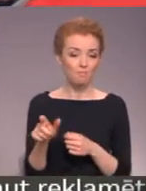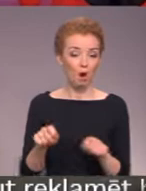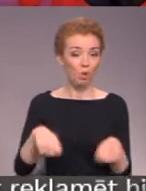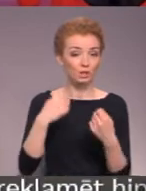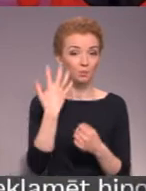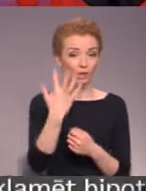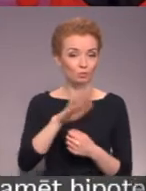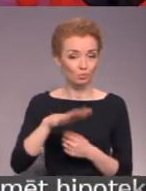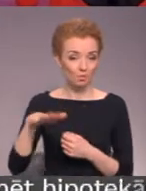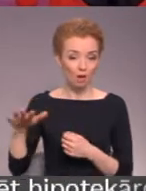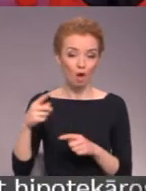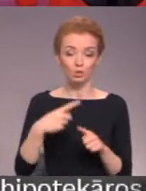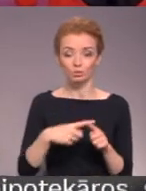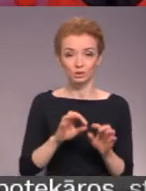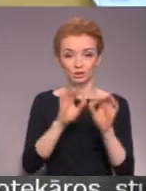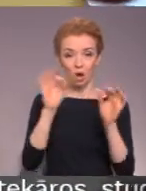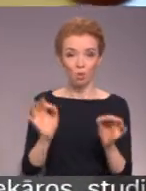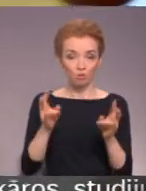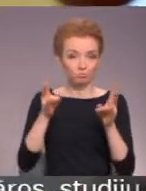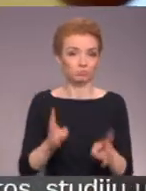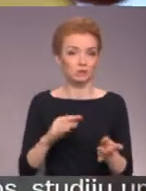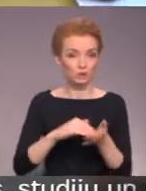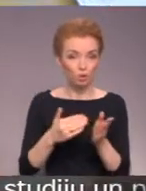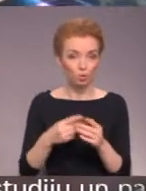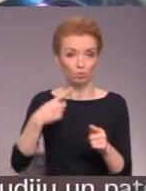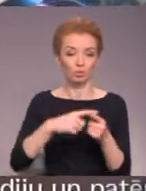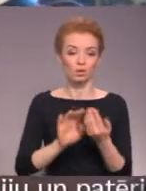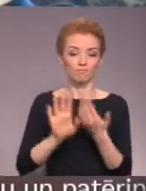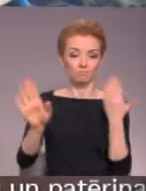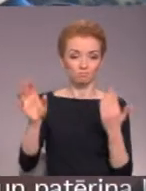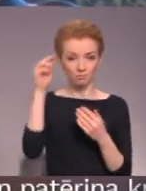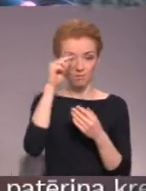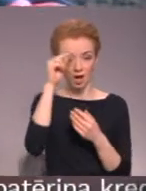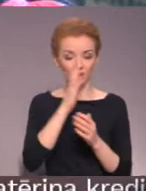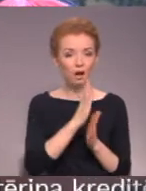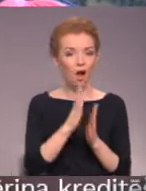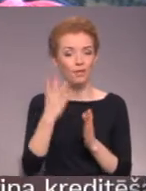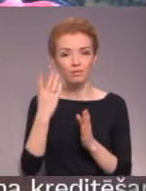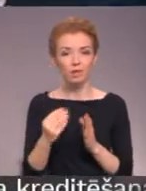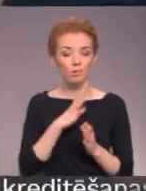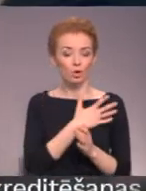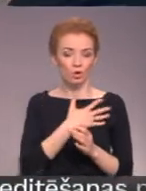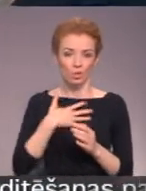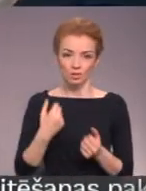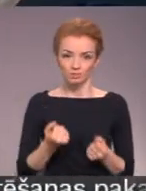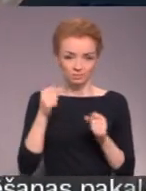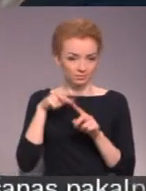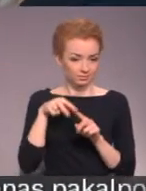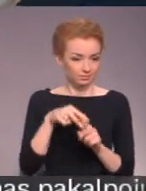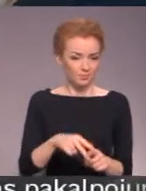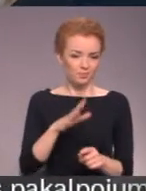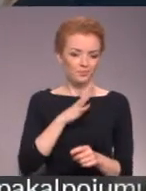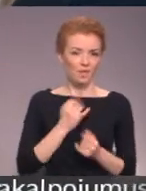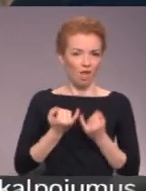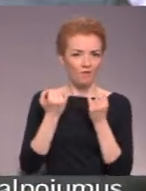5 bērnus. Sākoties ārkārtējai situācijai un mācībām attālināti, katra diena bijusi piesātināta slodze liela. Bija jāvelt uzmanība